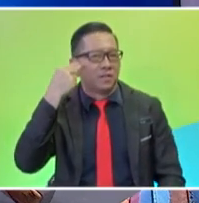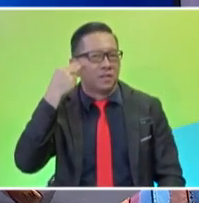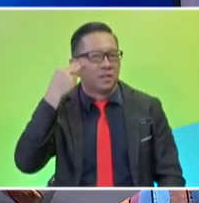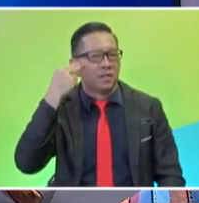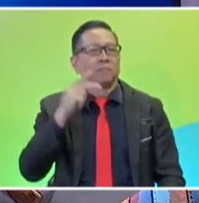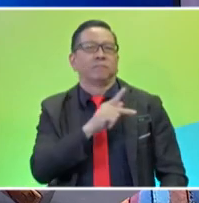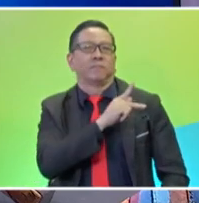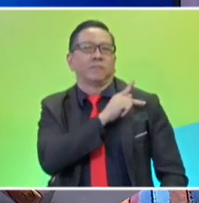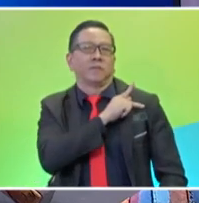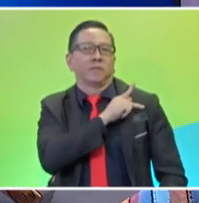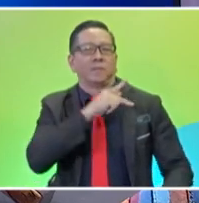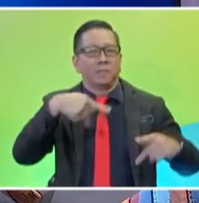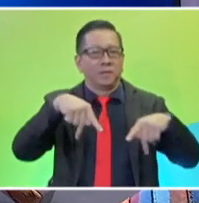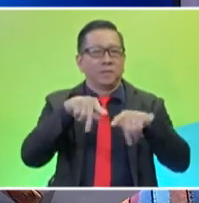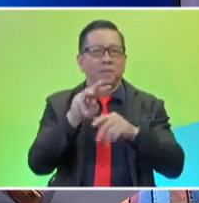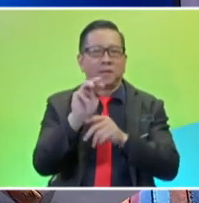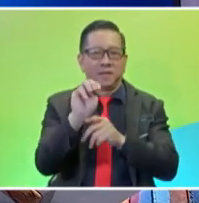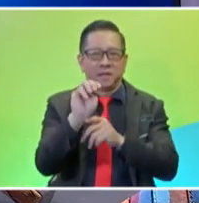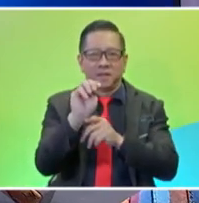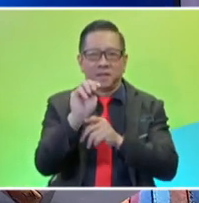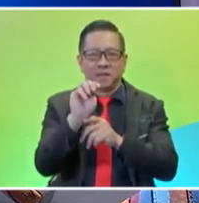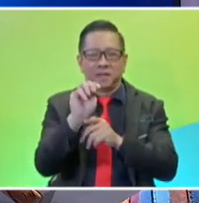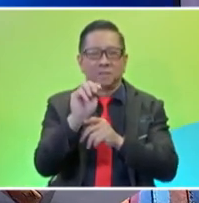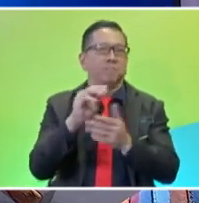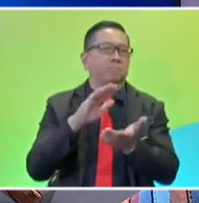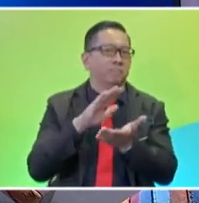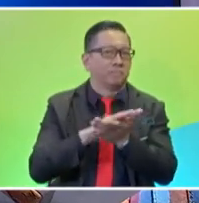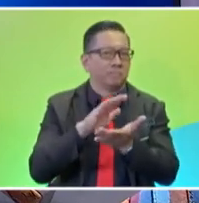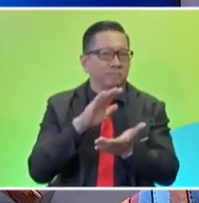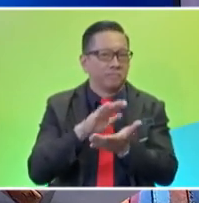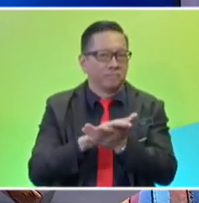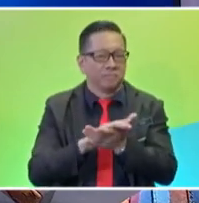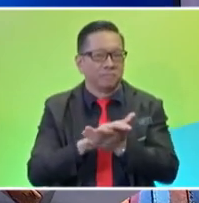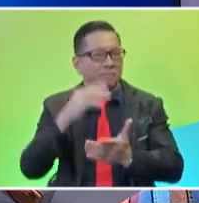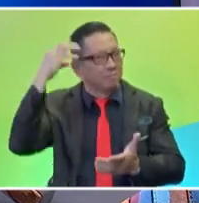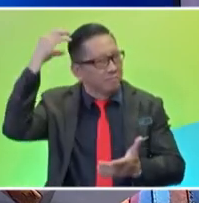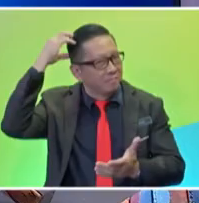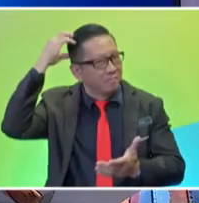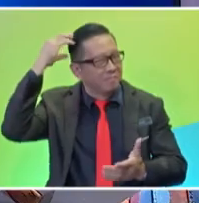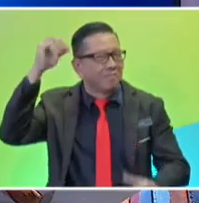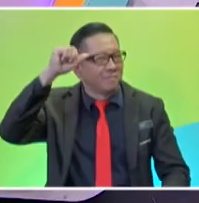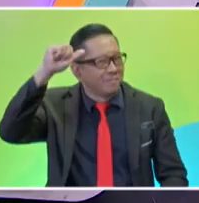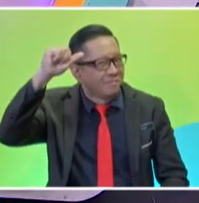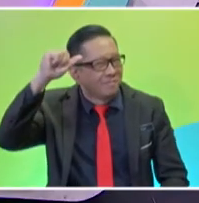panitia bahasa Melayu dari sk Kampung tungku Petaling Jaya selango Assalamualaikum